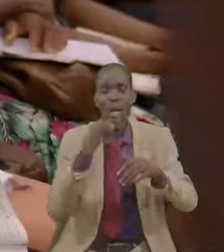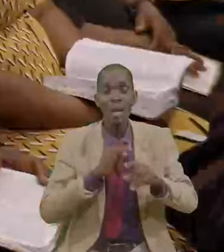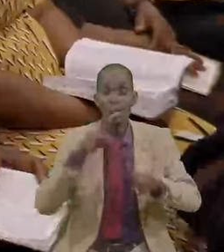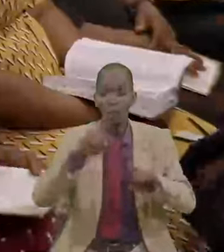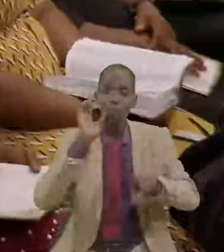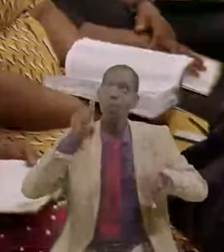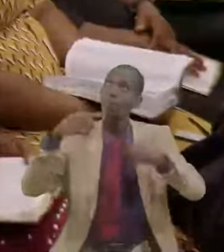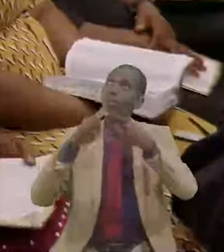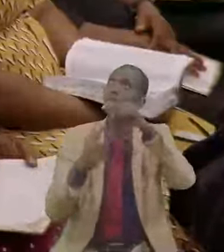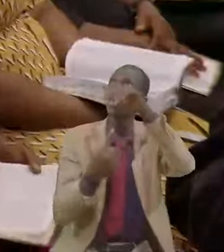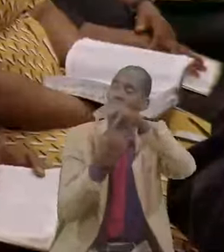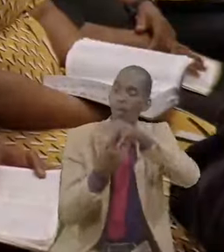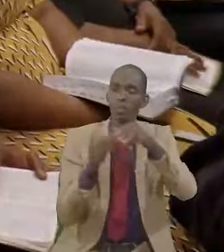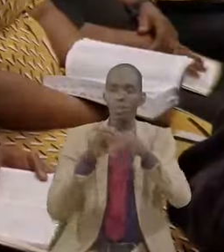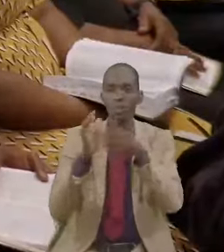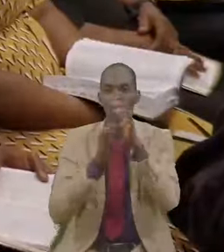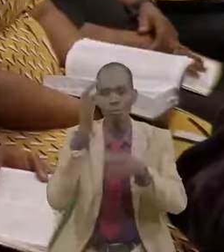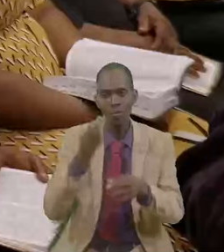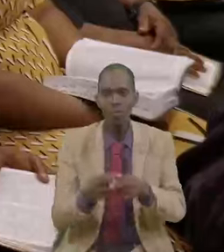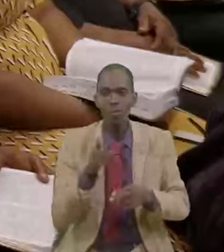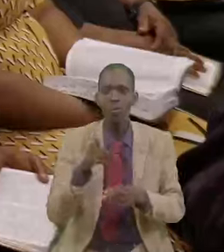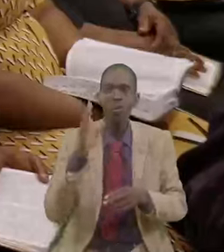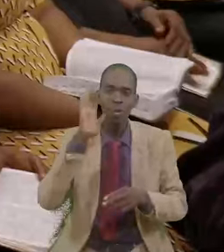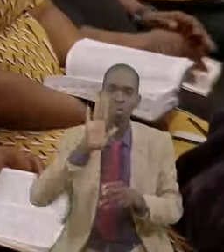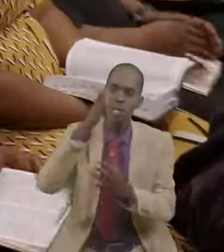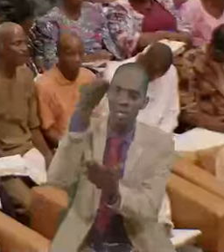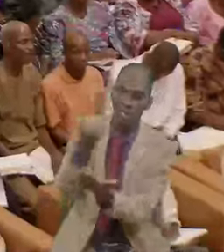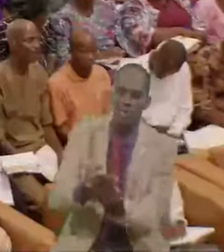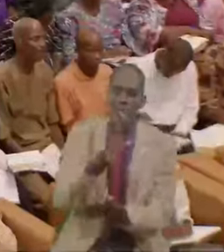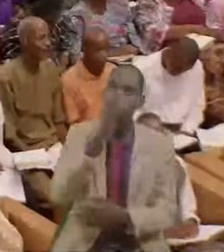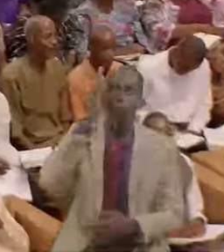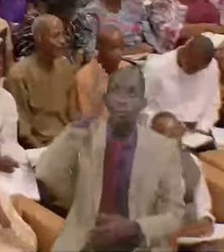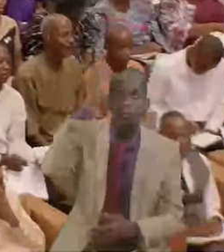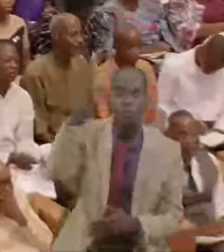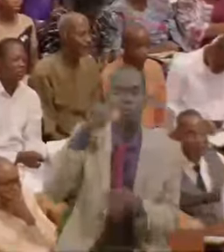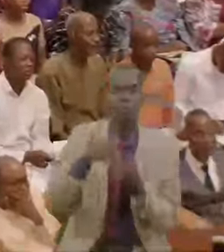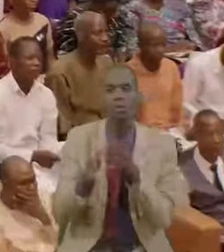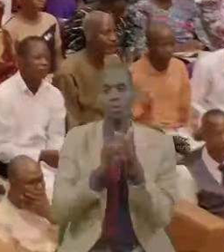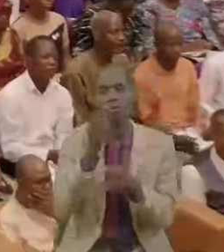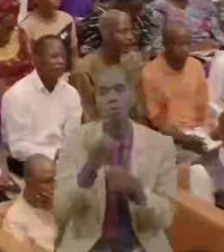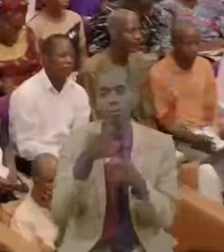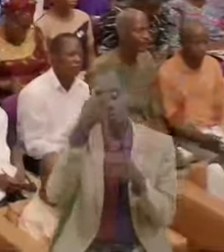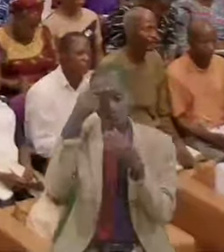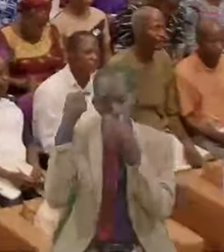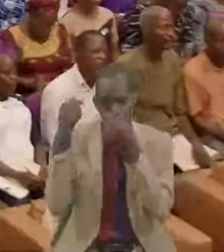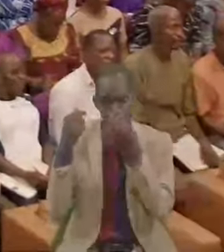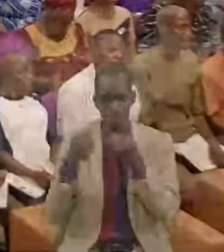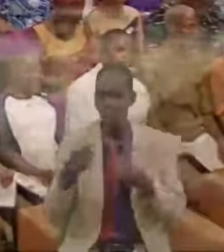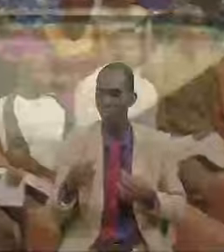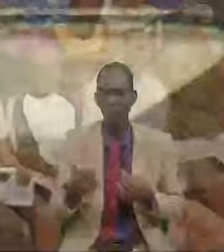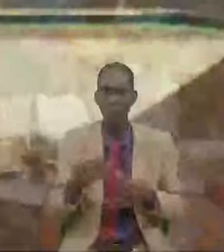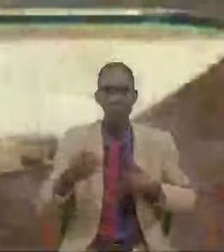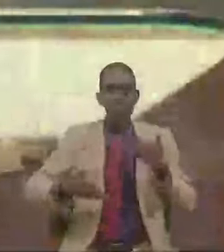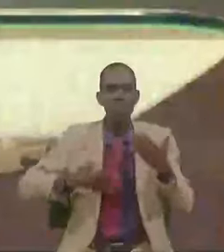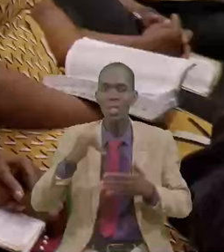Vous irez au sommet de la montagne. Vous allez atteindre votre destination parce que la joie est